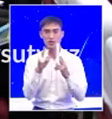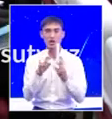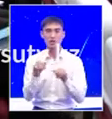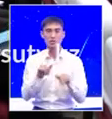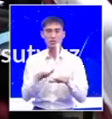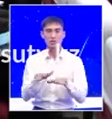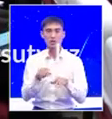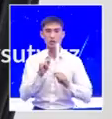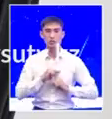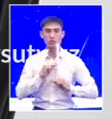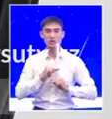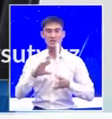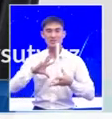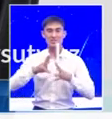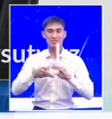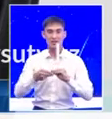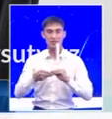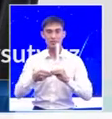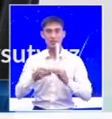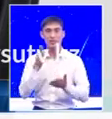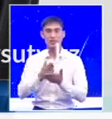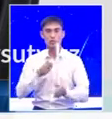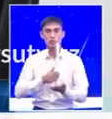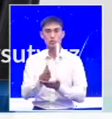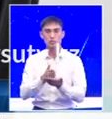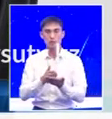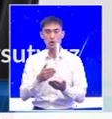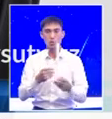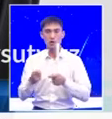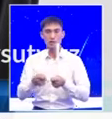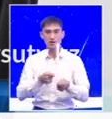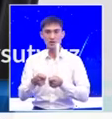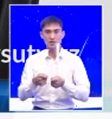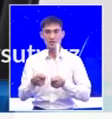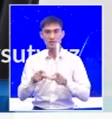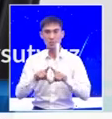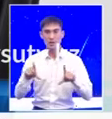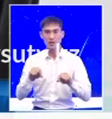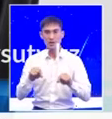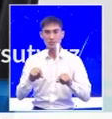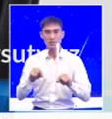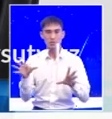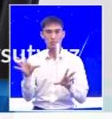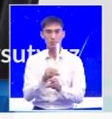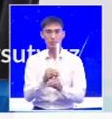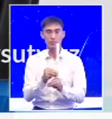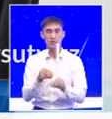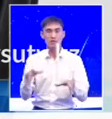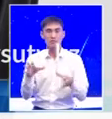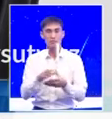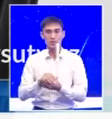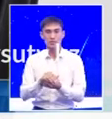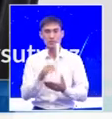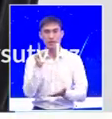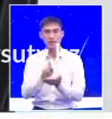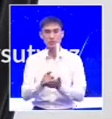работы. Целые есть службы, управление, департамент, бярлыга, бригап. Вы